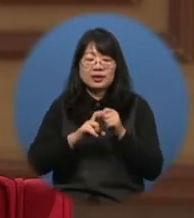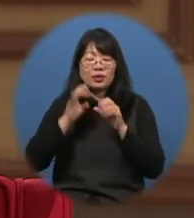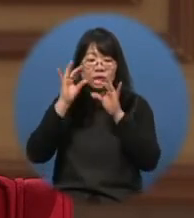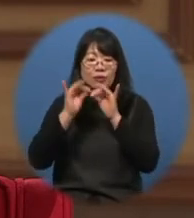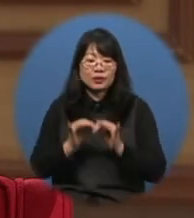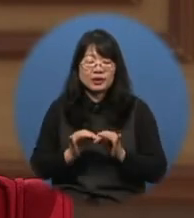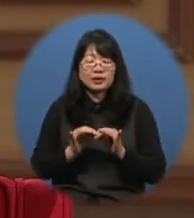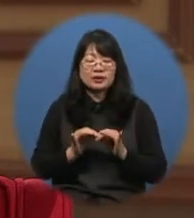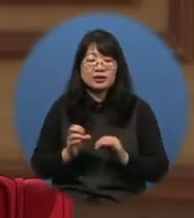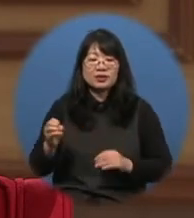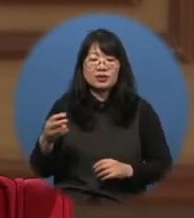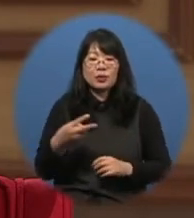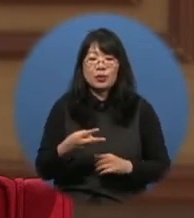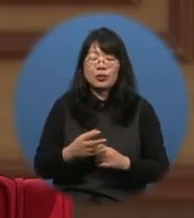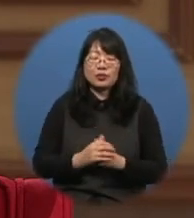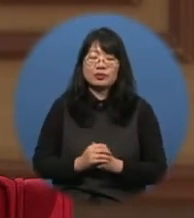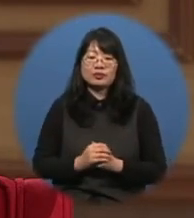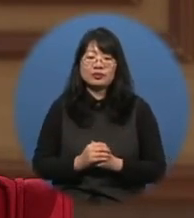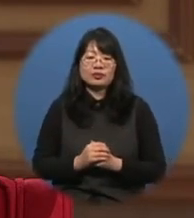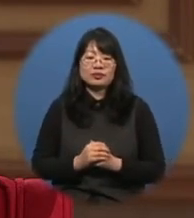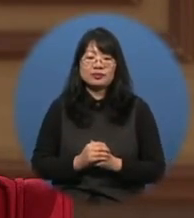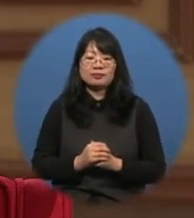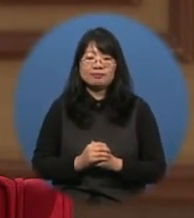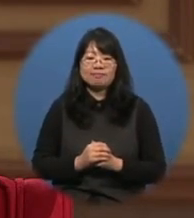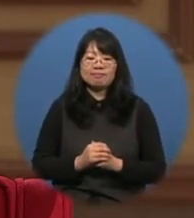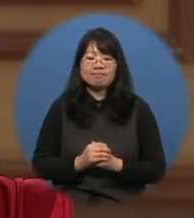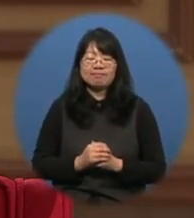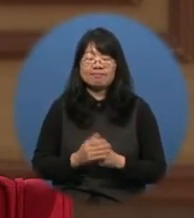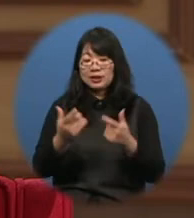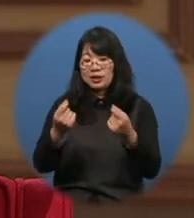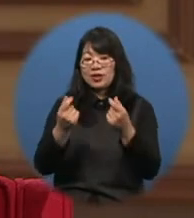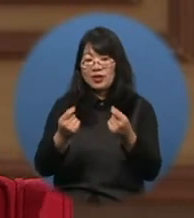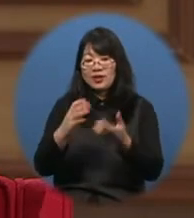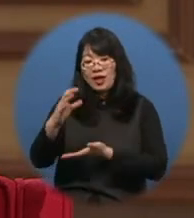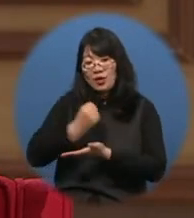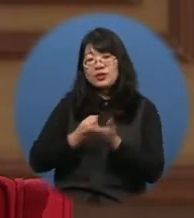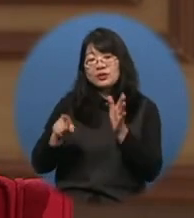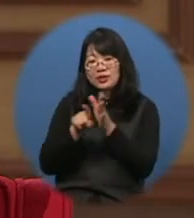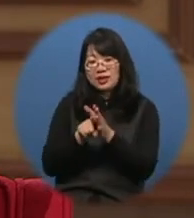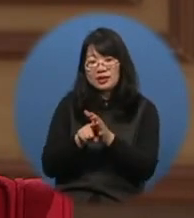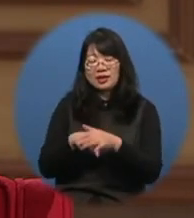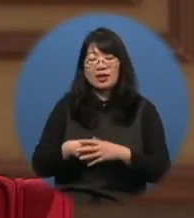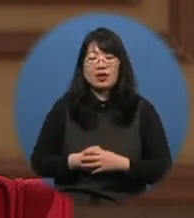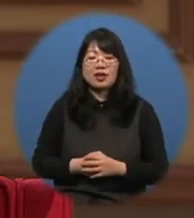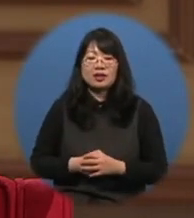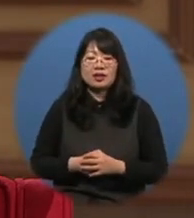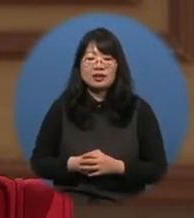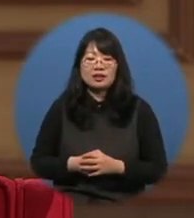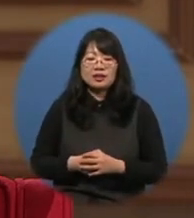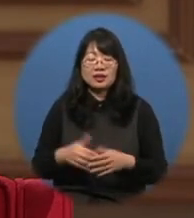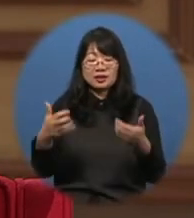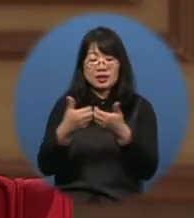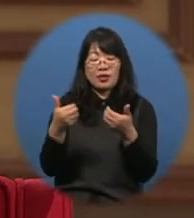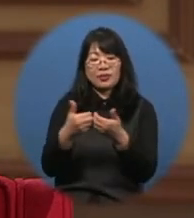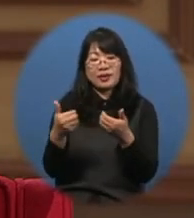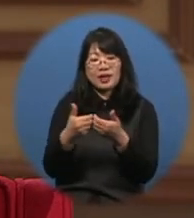동의 그다음에 그런 거를 얻기 위해서